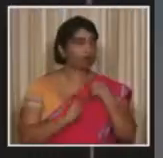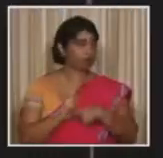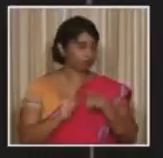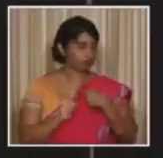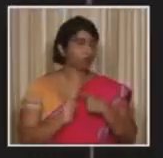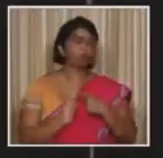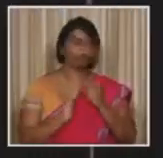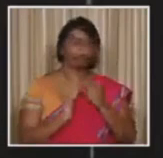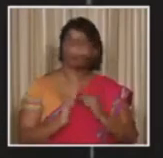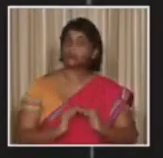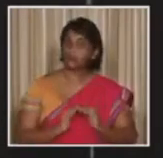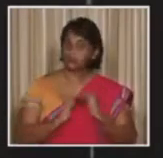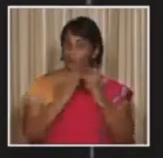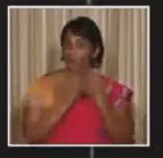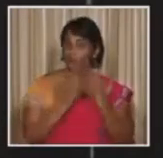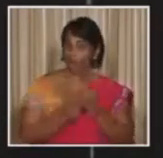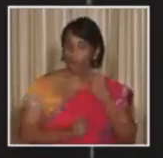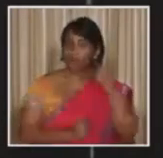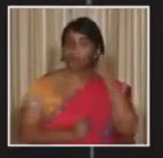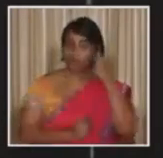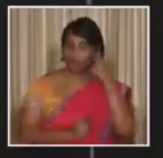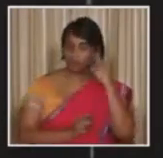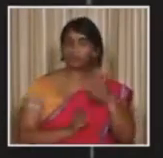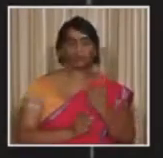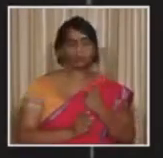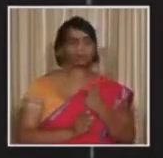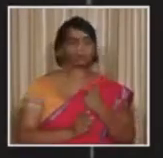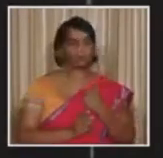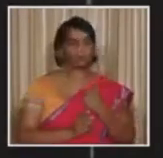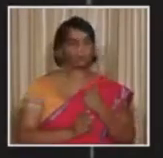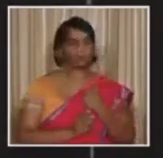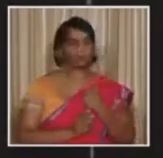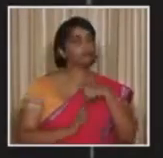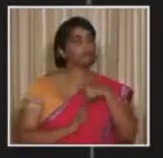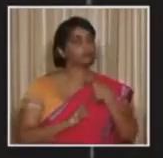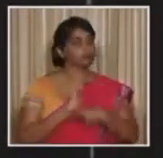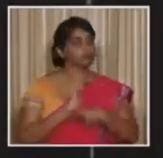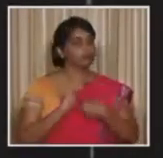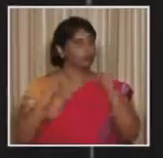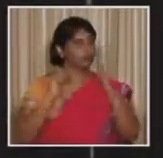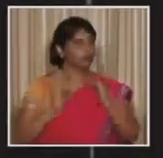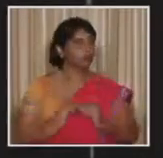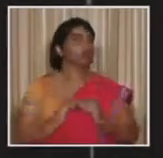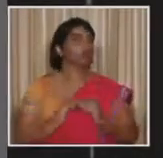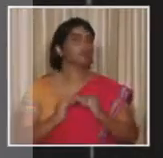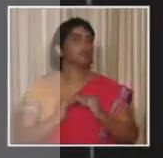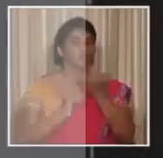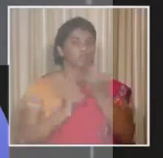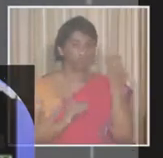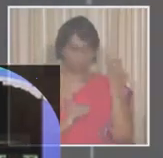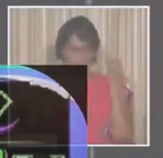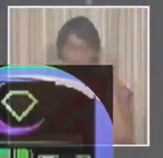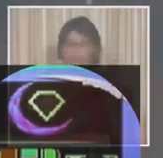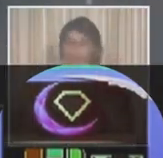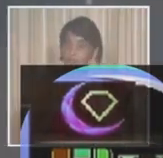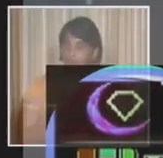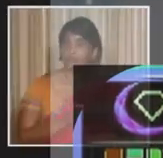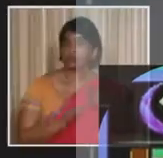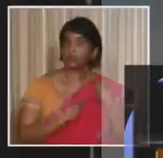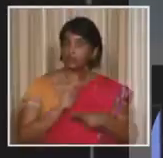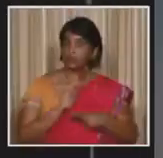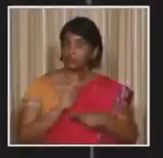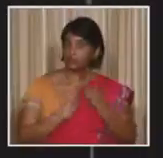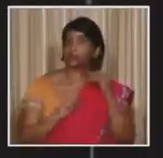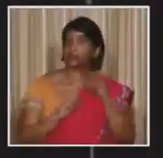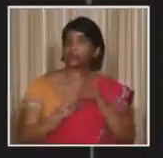கலியுத்துவனா சீலும ராஜ்ய ஆயத்தன மே அப்பே ரட்ட மே ரட்ட சம்வர்தனை கலியுத்து சித்தனா மைதன் அப்பிட்டு மே ரட்ட சம்வர்தனை